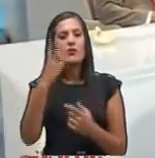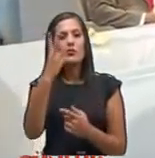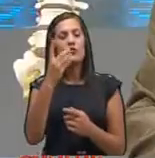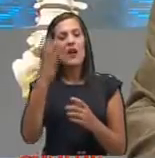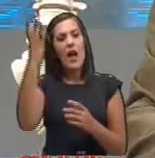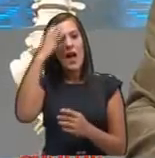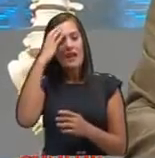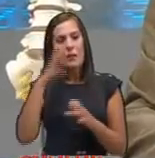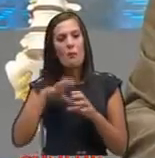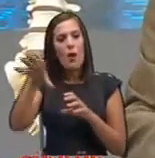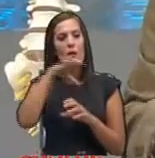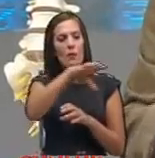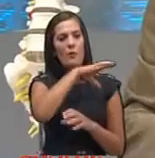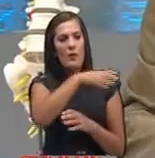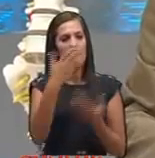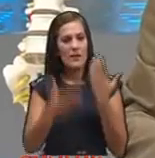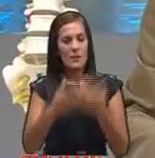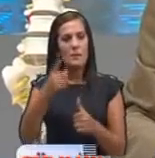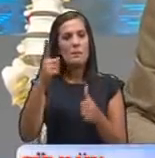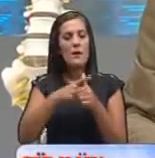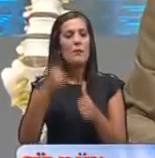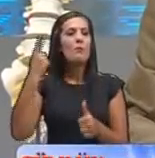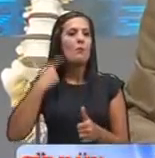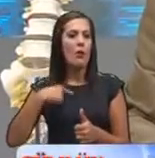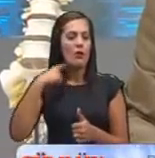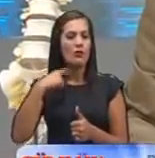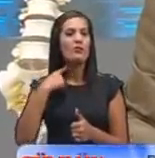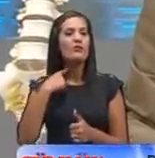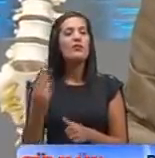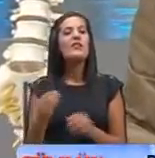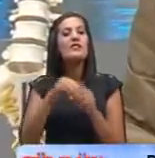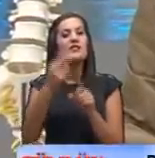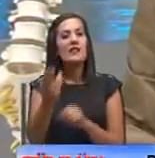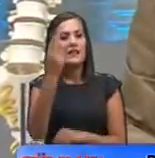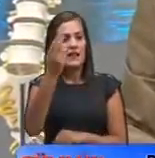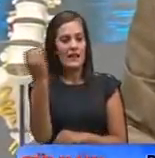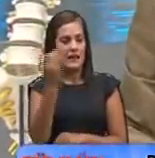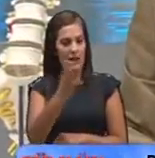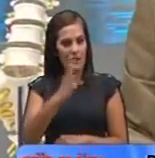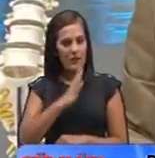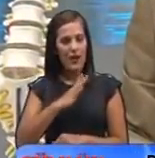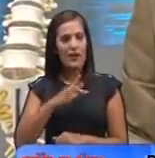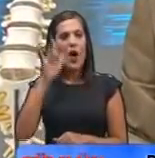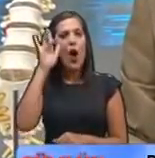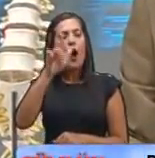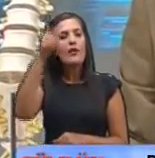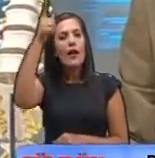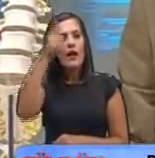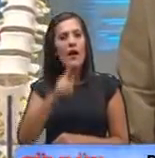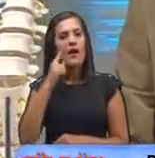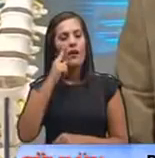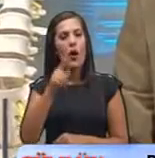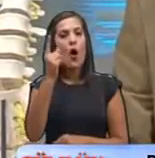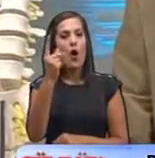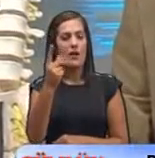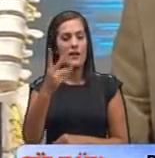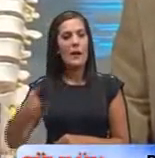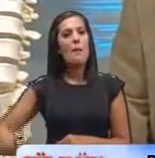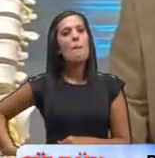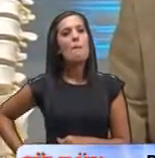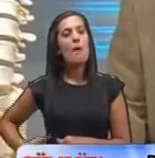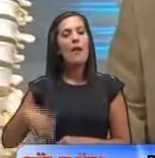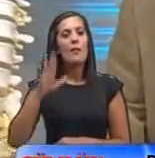bölgede değerlendiriyoruz. Bunlardan birisi boyun. Burada 7 tane omur kemiğimiz var. Orta kısım burada 12. Belde